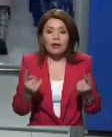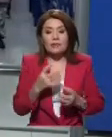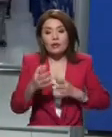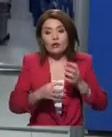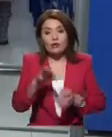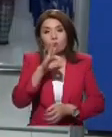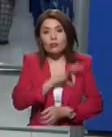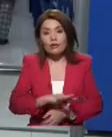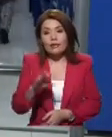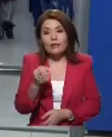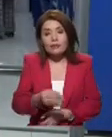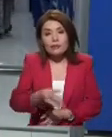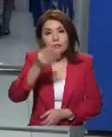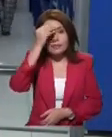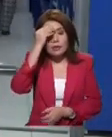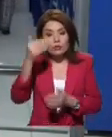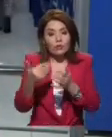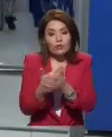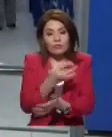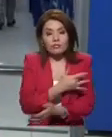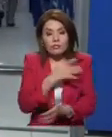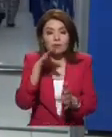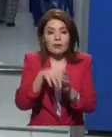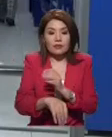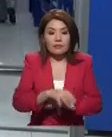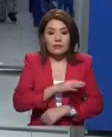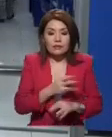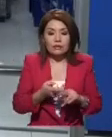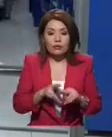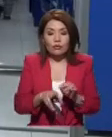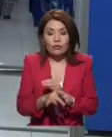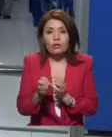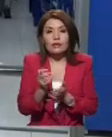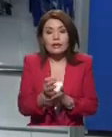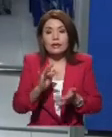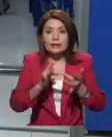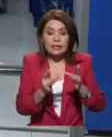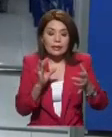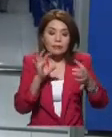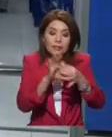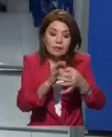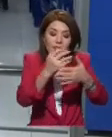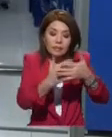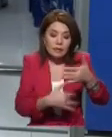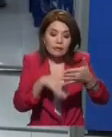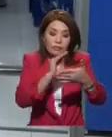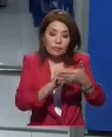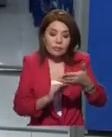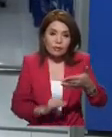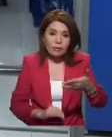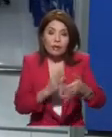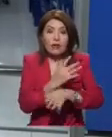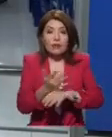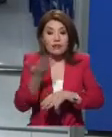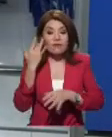қолданып, трендтерді ескеріп жаңа қызмет енгіздік. Бұл жаңа қызмет түрін қолдану үшін біздің сайтқа тіркеліп, бірнеше мәліметті толтыру керек. Ал бұрыннан